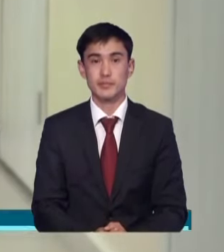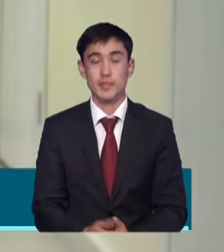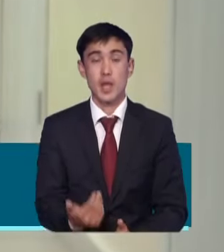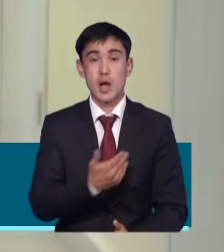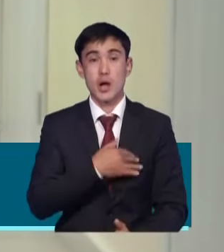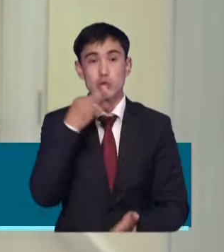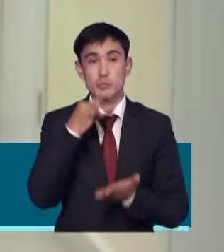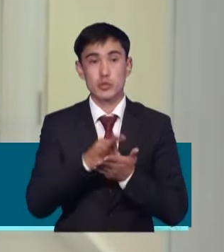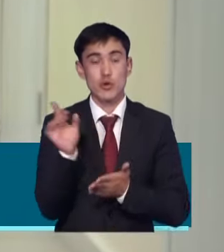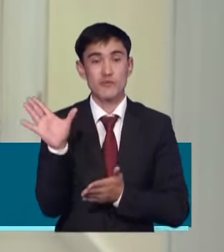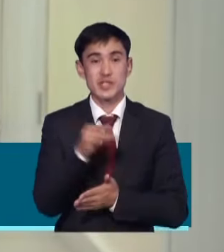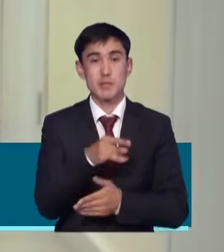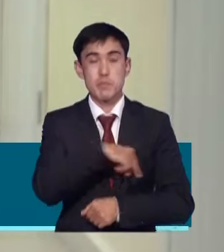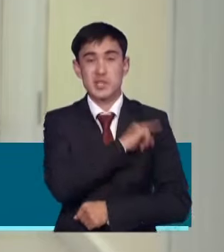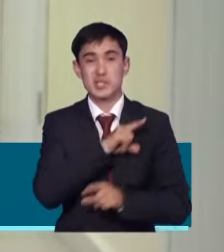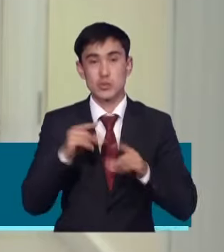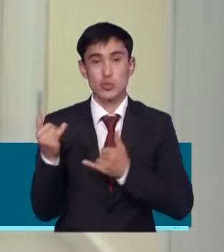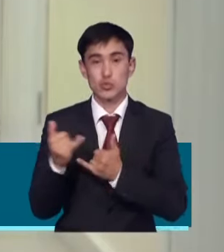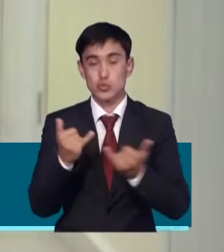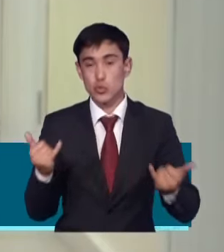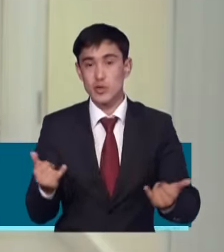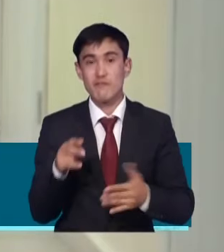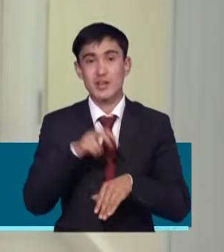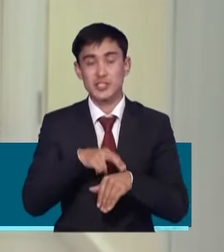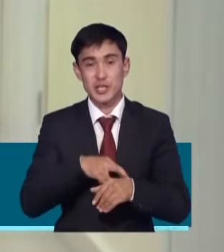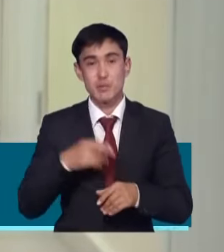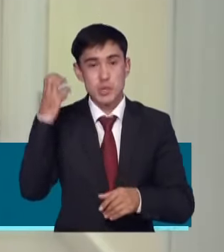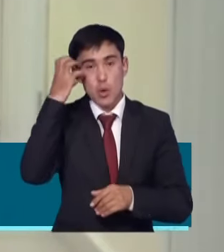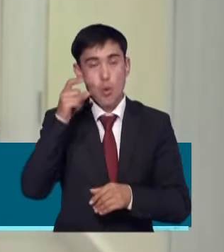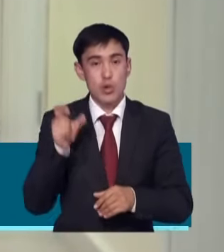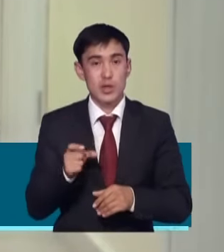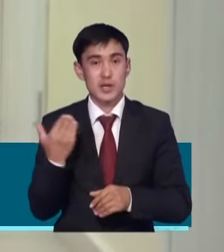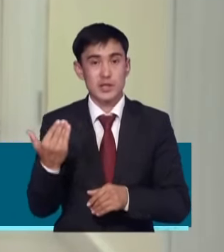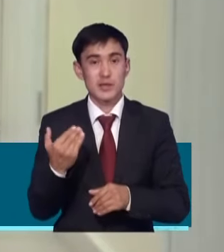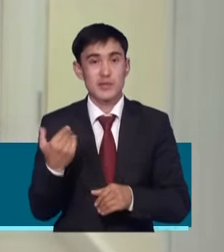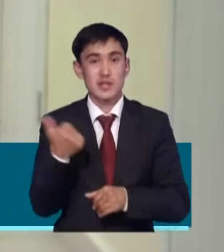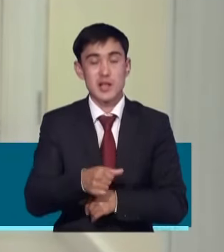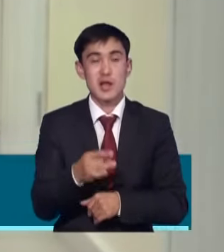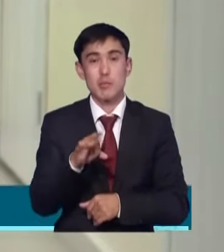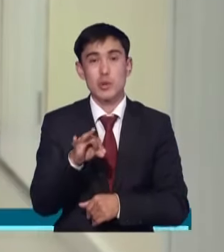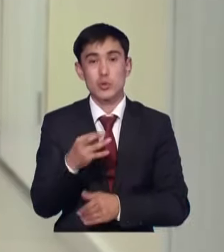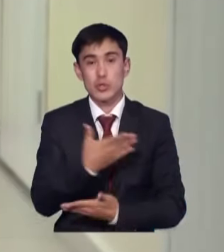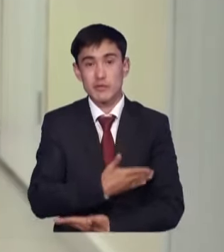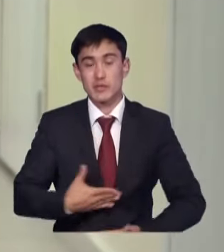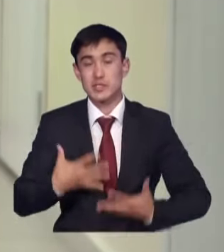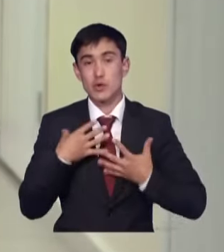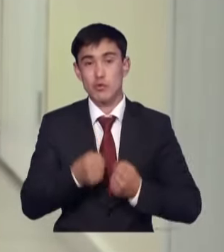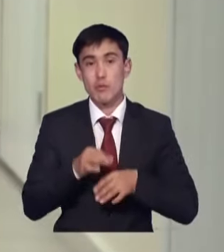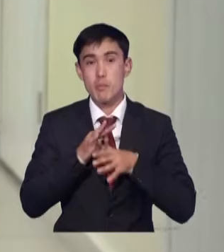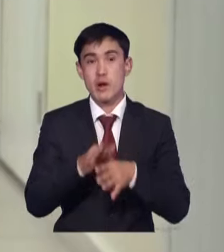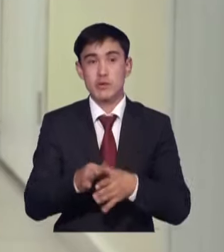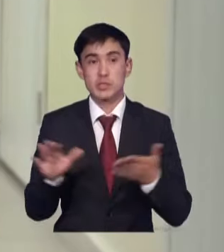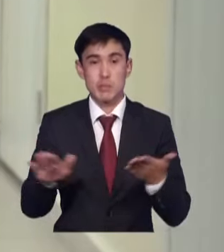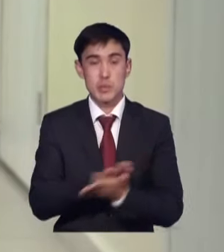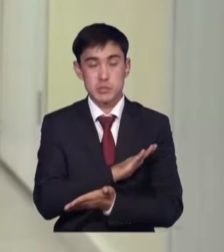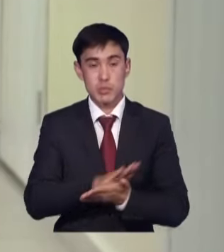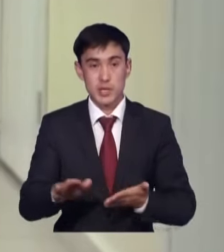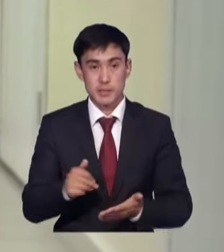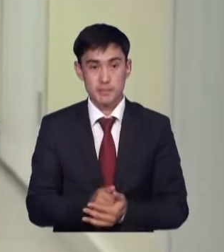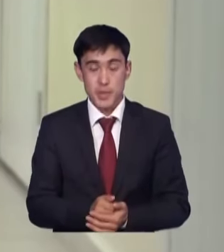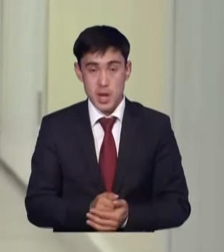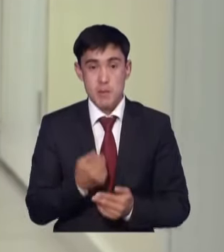Хочу отметить, что все медицинские услуги врачей, психологов в рамках недели репродуктивного здоровья проводятся на бесплатной